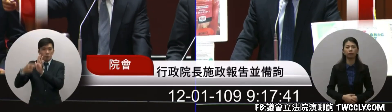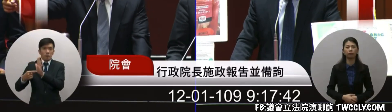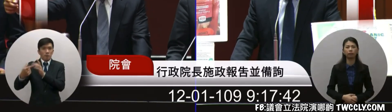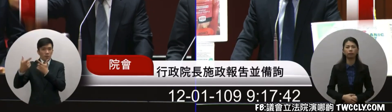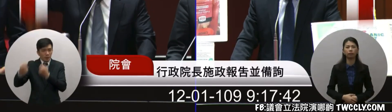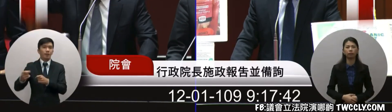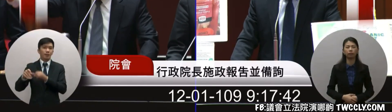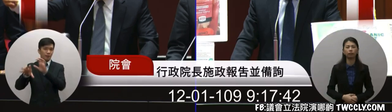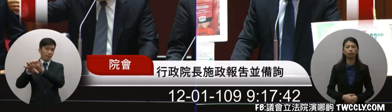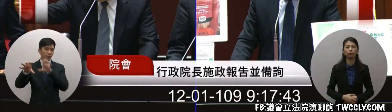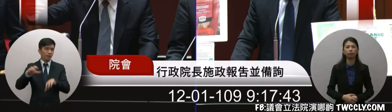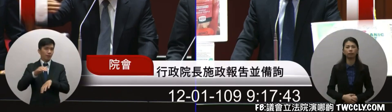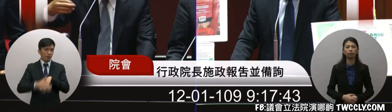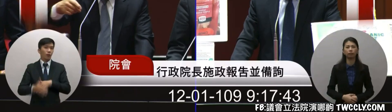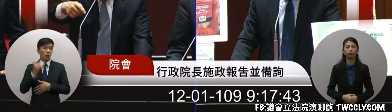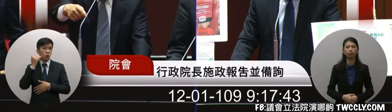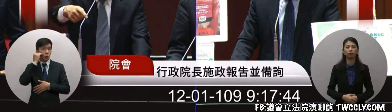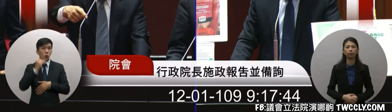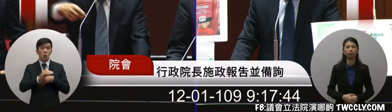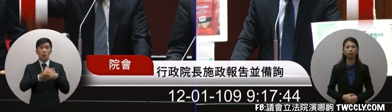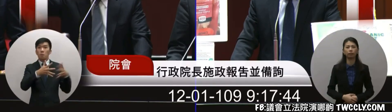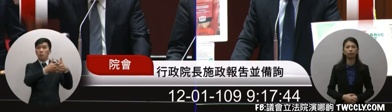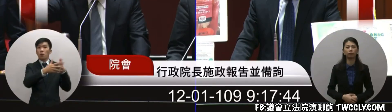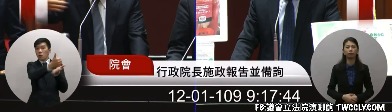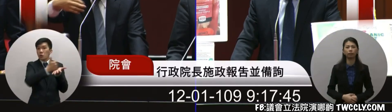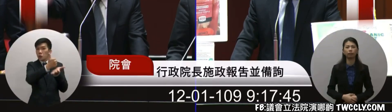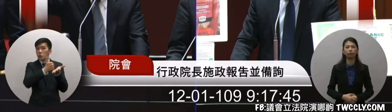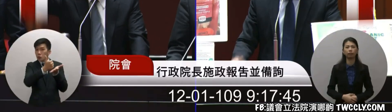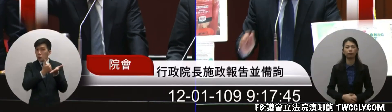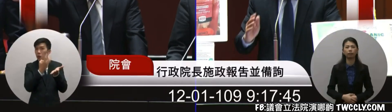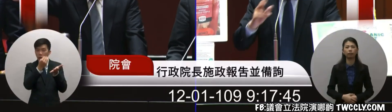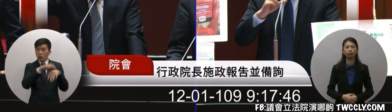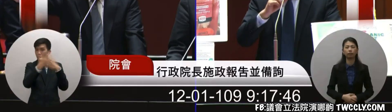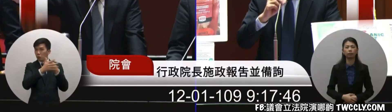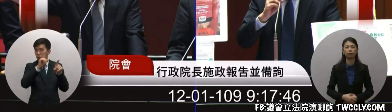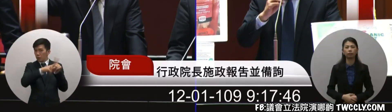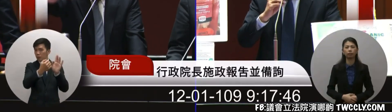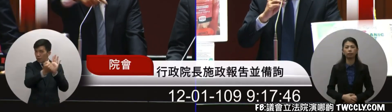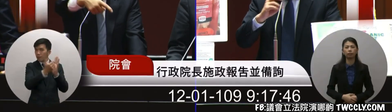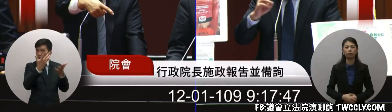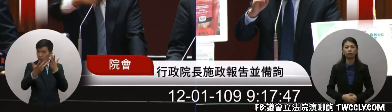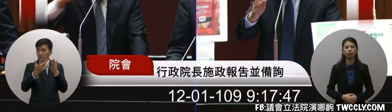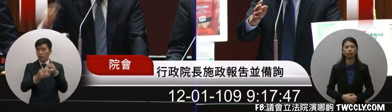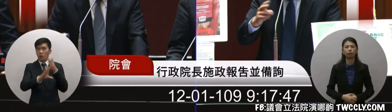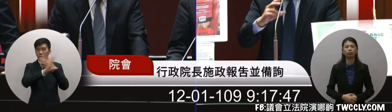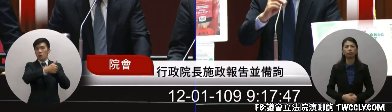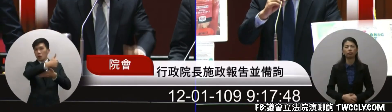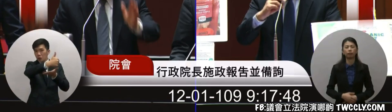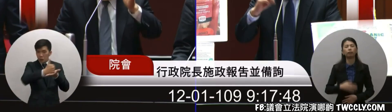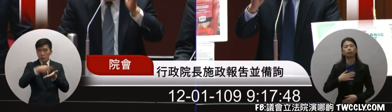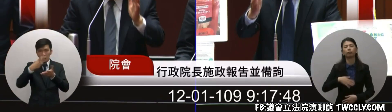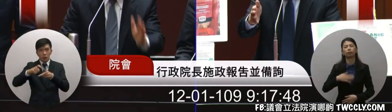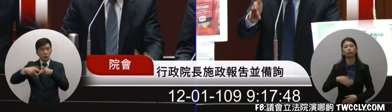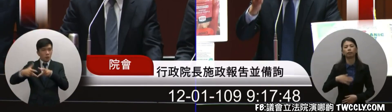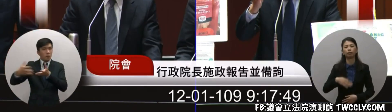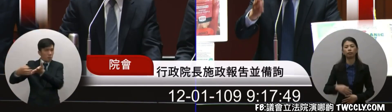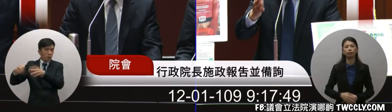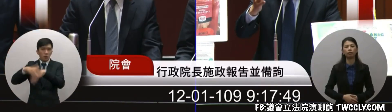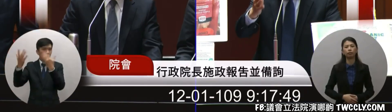进口多少我这个标示跟着肉走，一路从海关一直管到出 网。这个 情况，